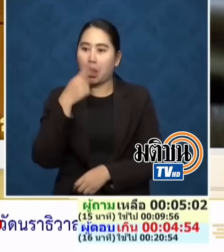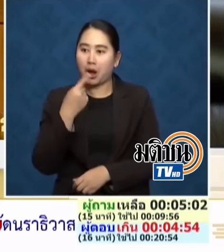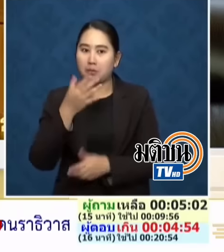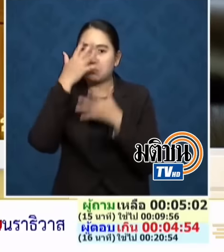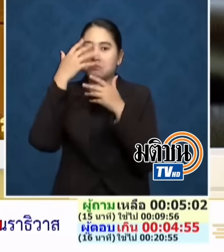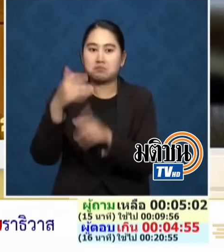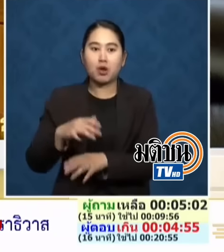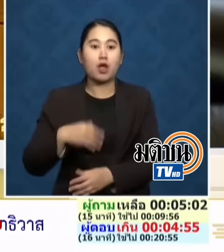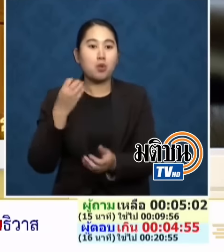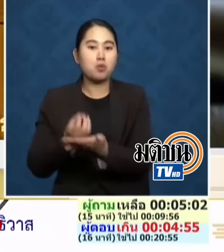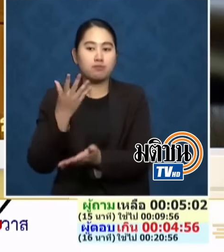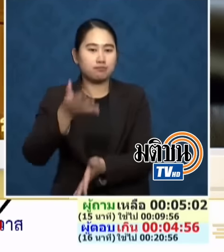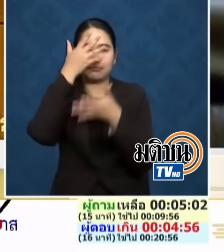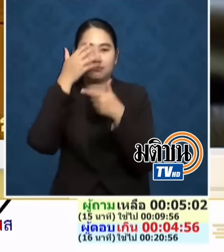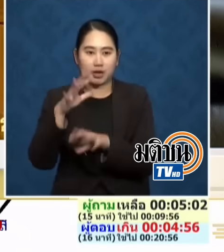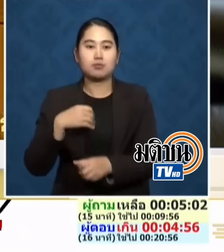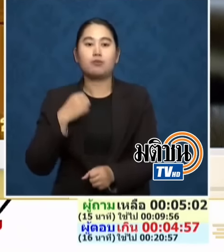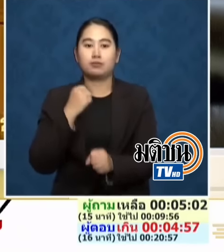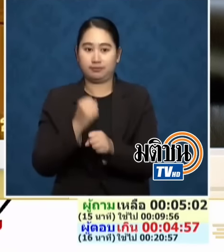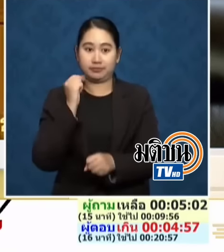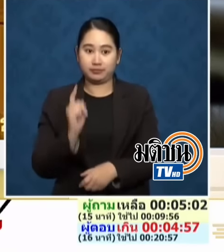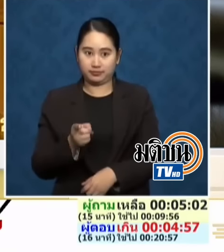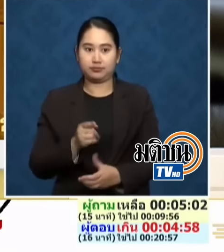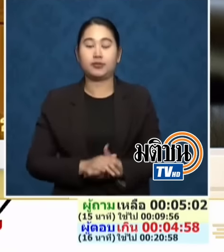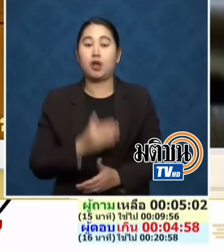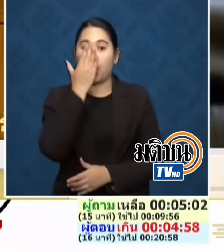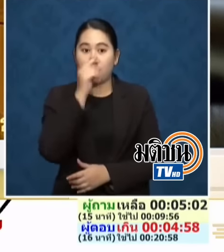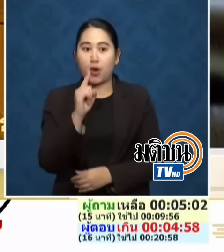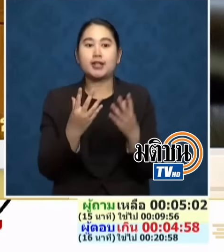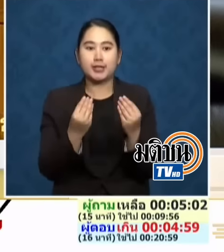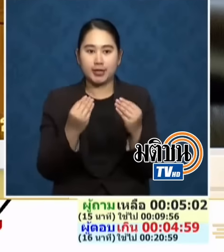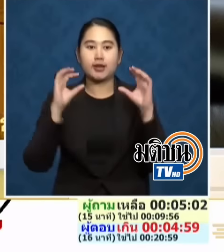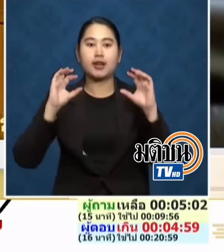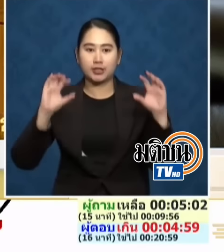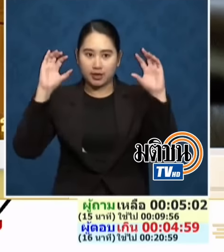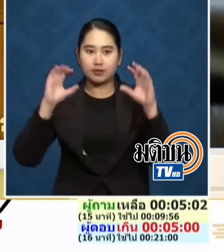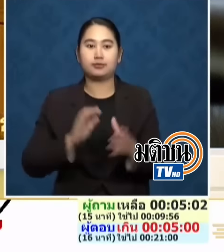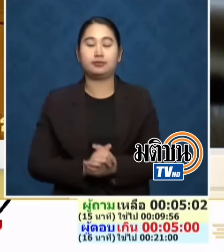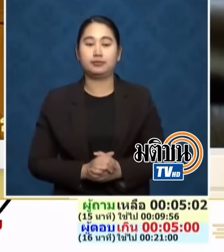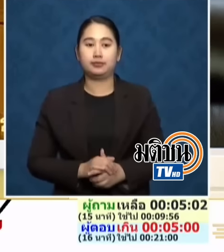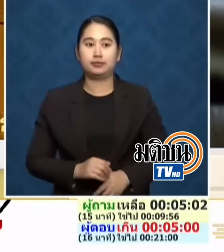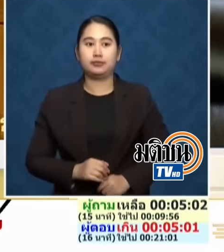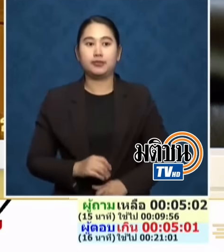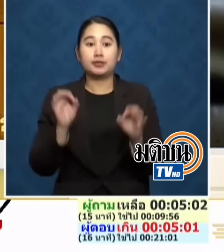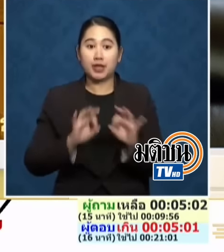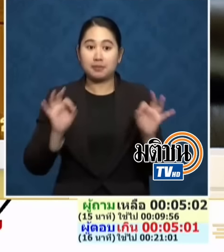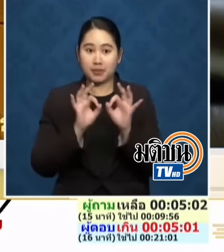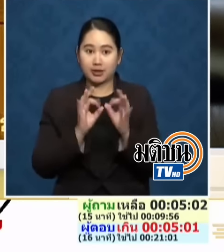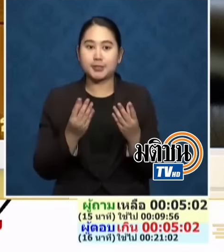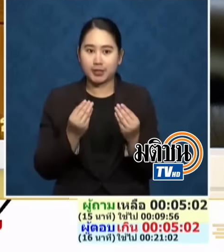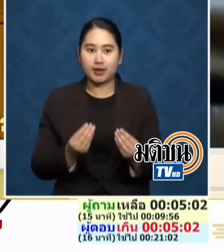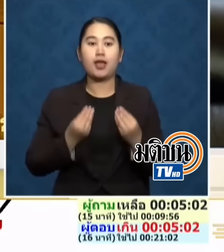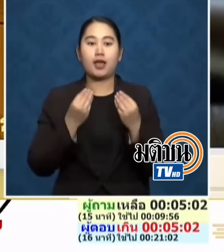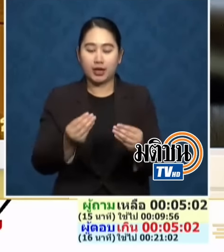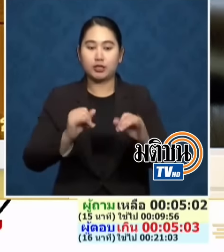คุเอาคืน เพะเป็ทดนของรัต์องหวงariaขวนไปเม็อภายคนทเปเจ้าข